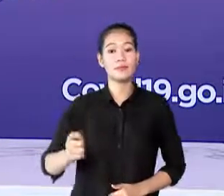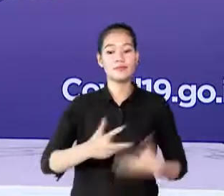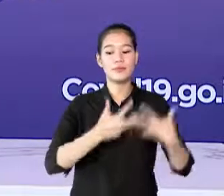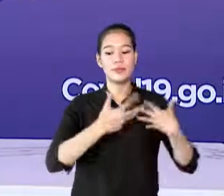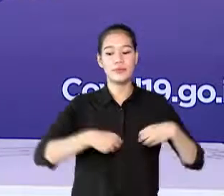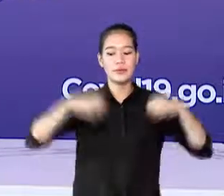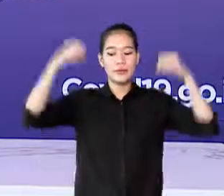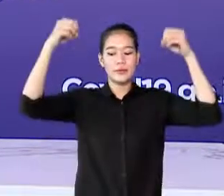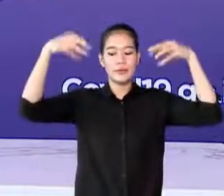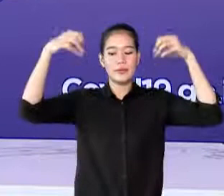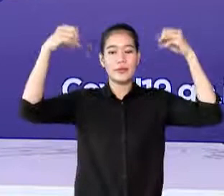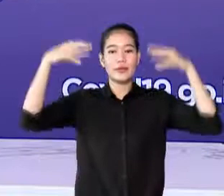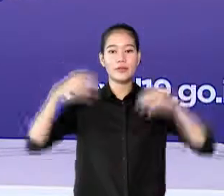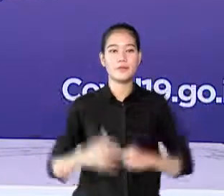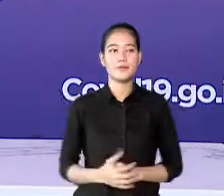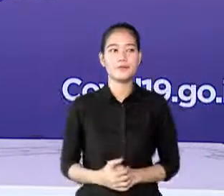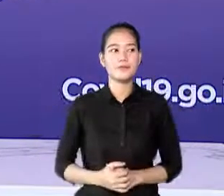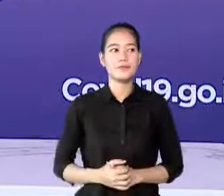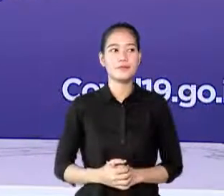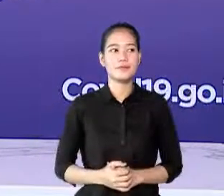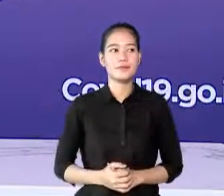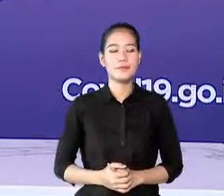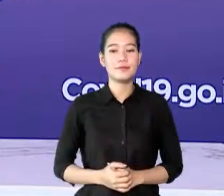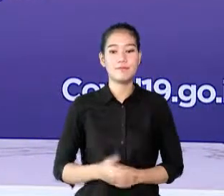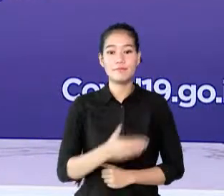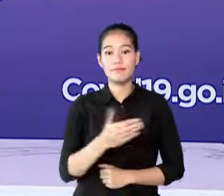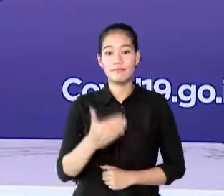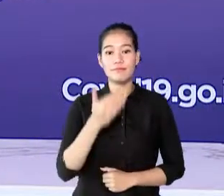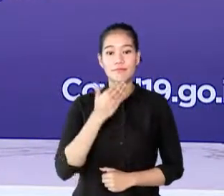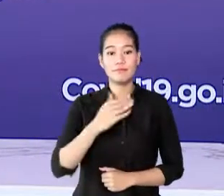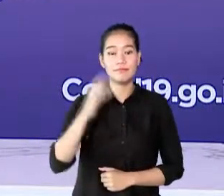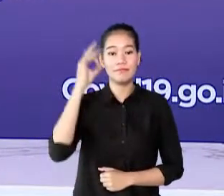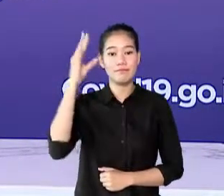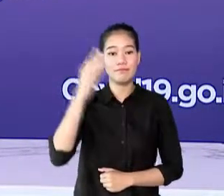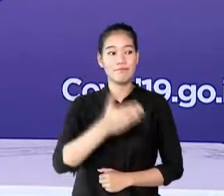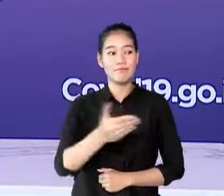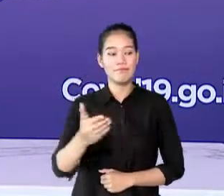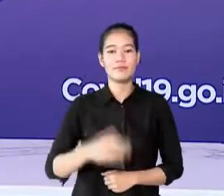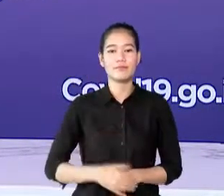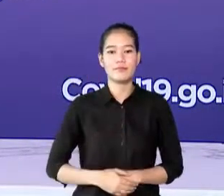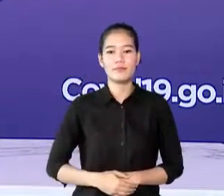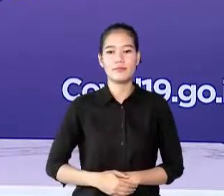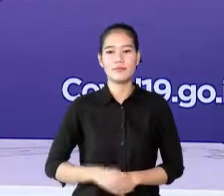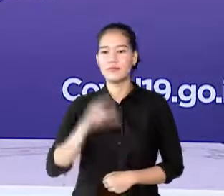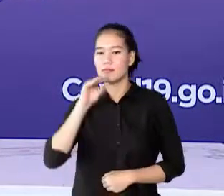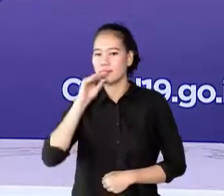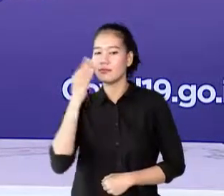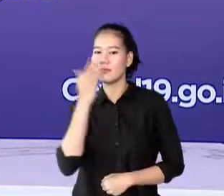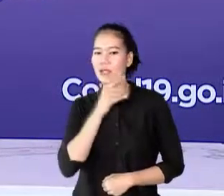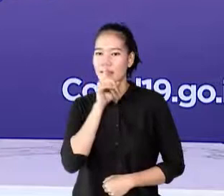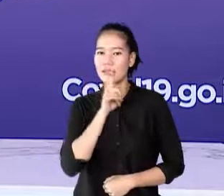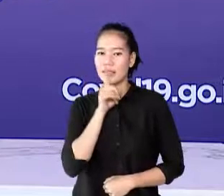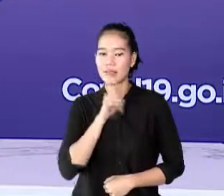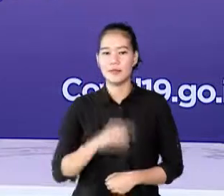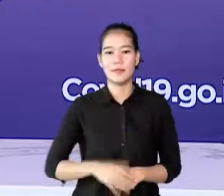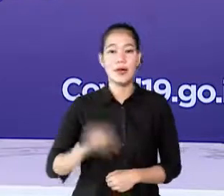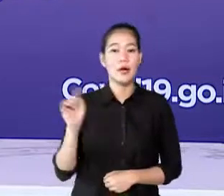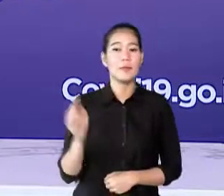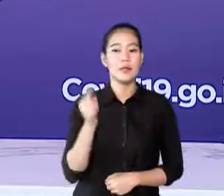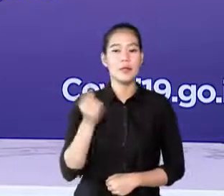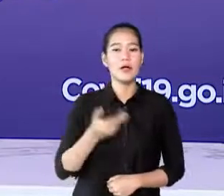Assalamualaikum warahmatullahi wabarakatuh. Good afternoon. First of all, I would like to